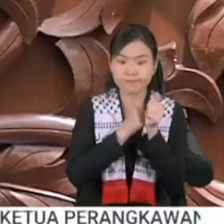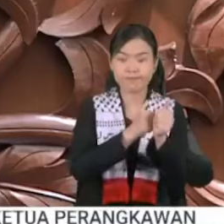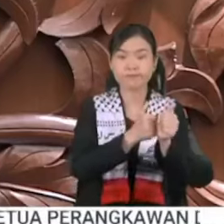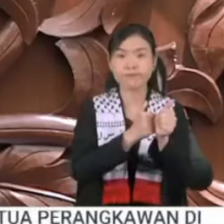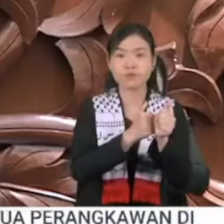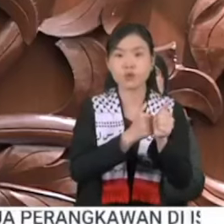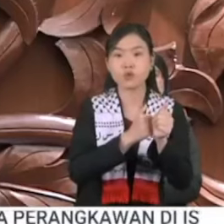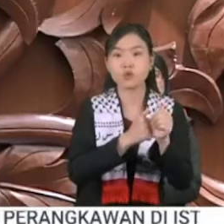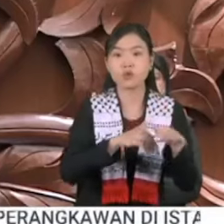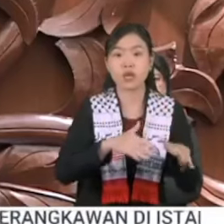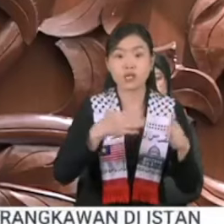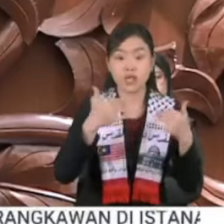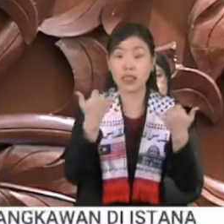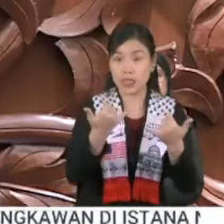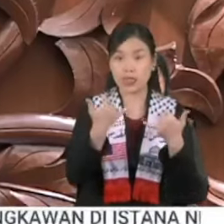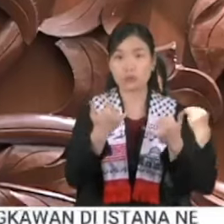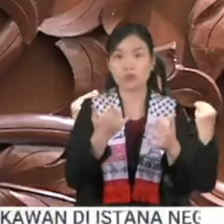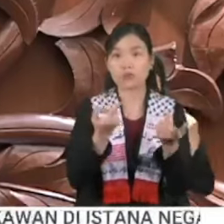semasa.